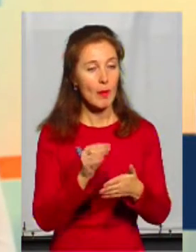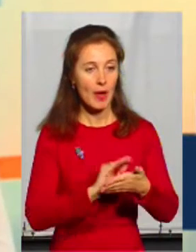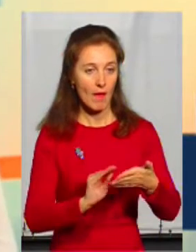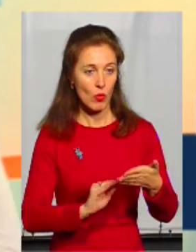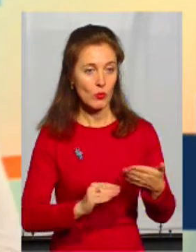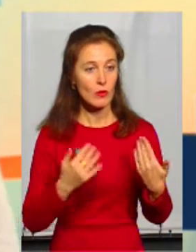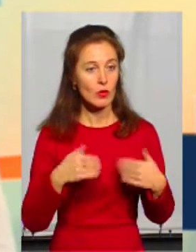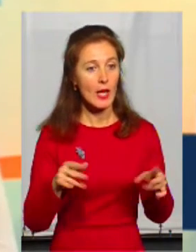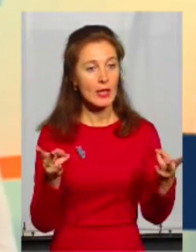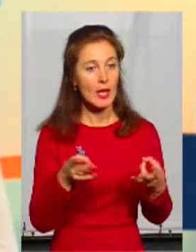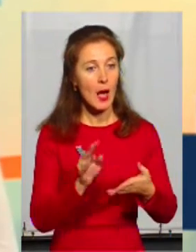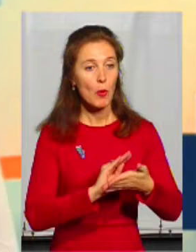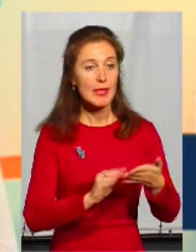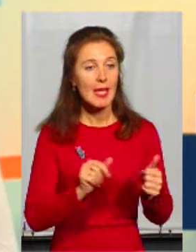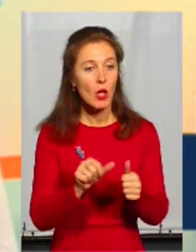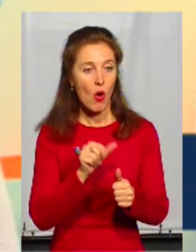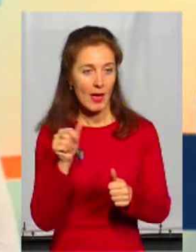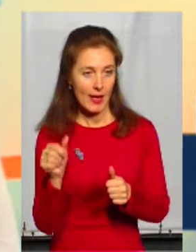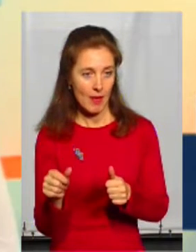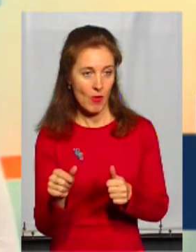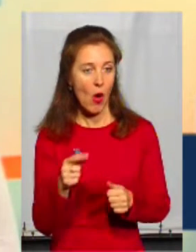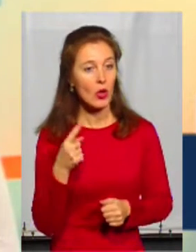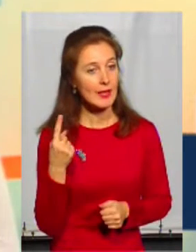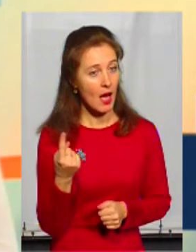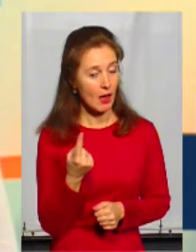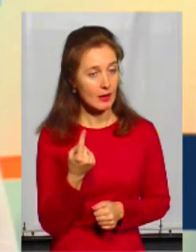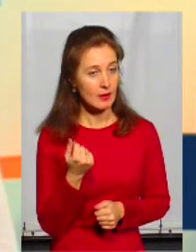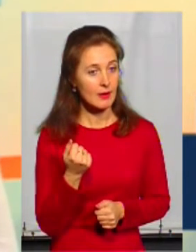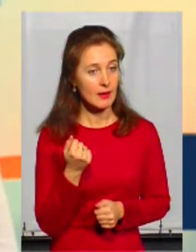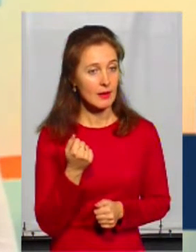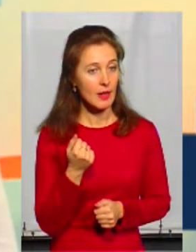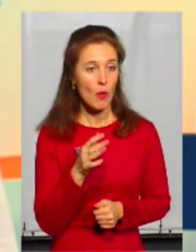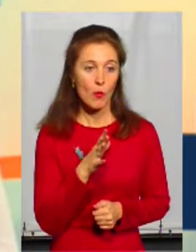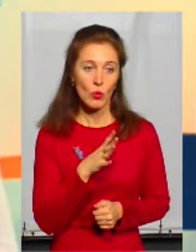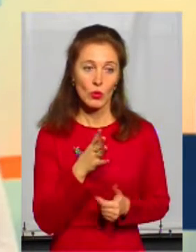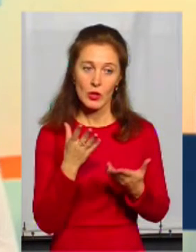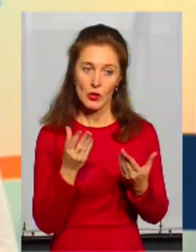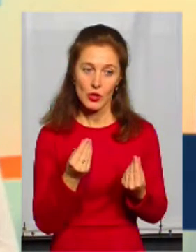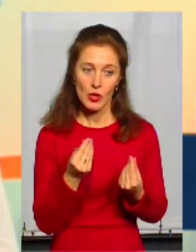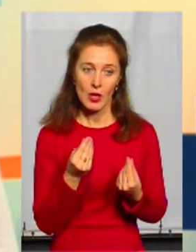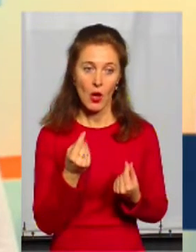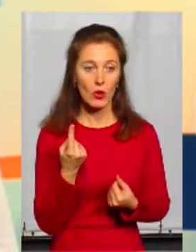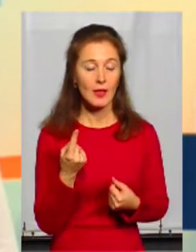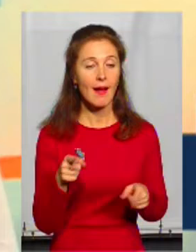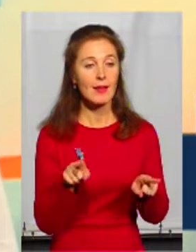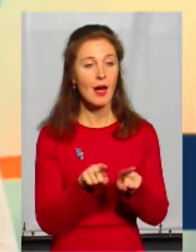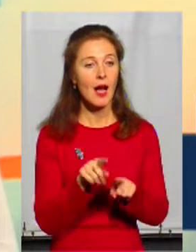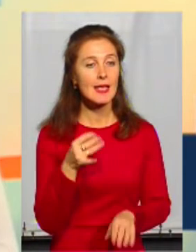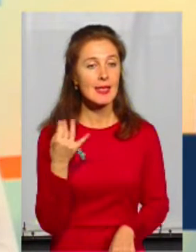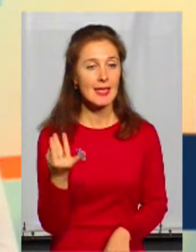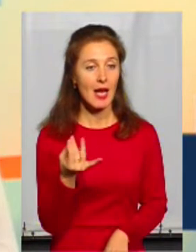правописом вже потрібно писати окремо. Однак була ще там одна така